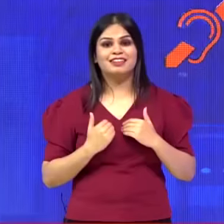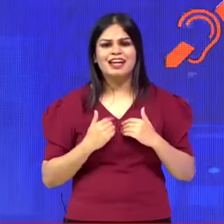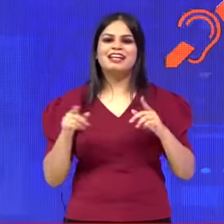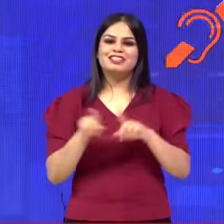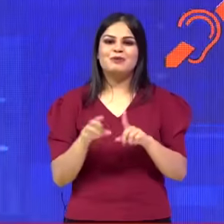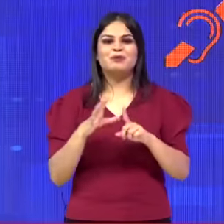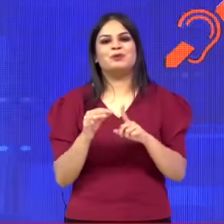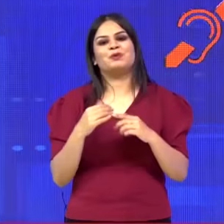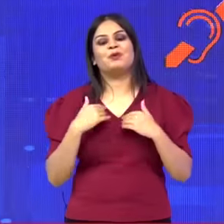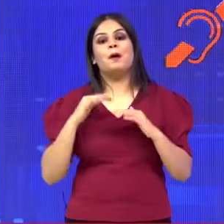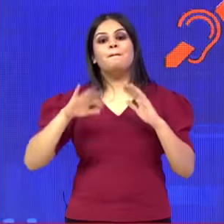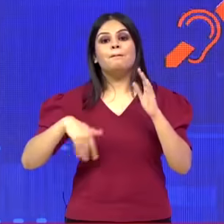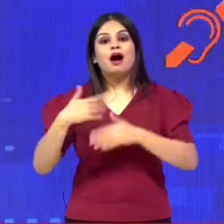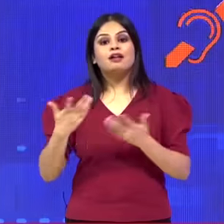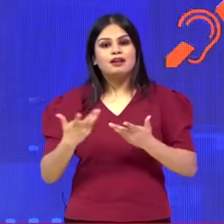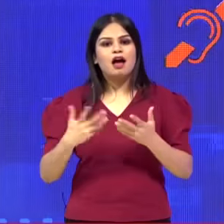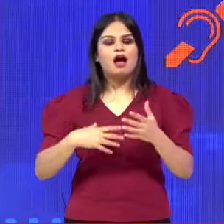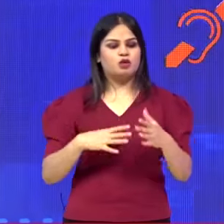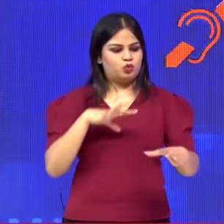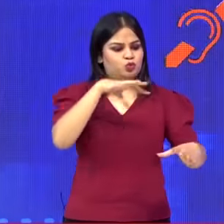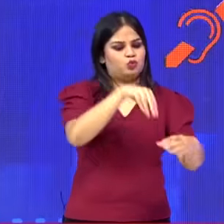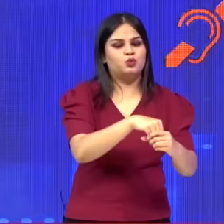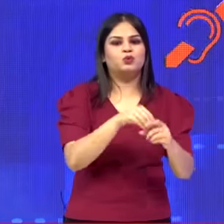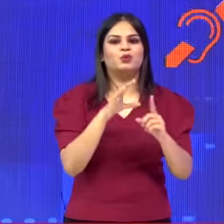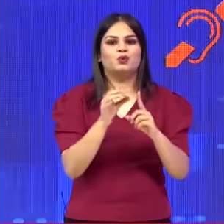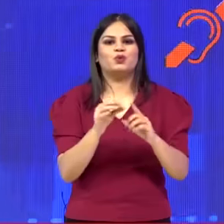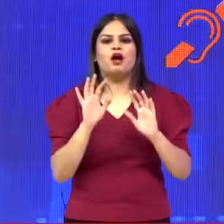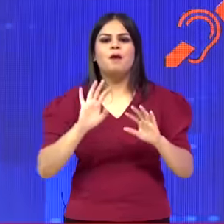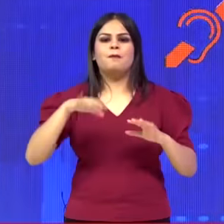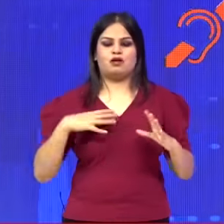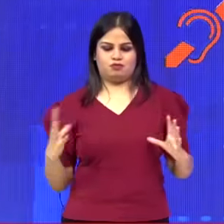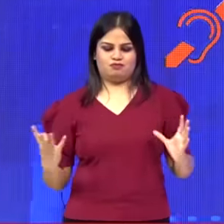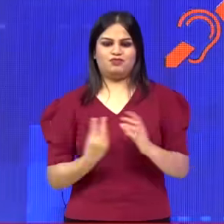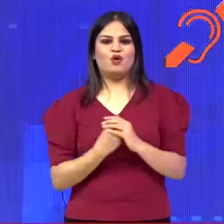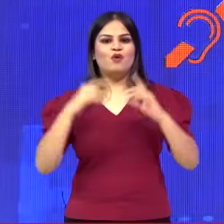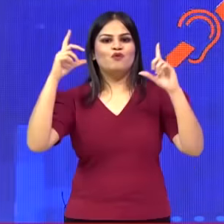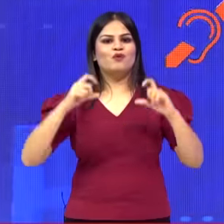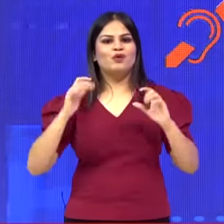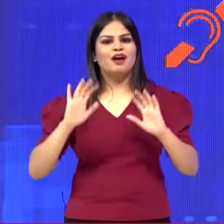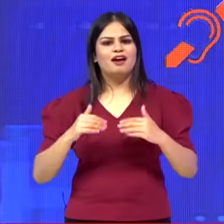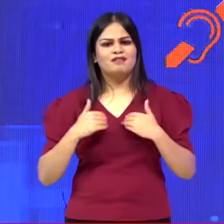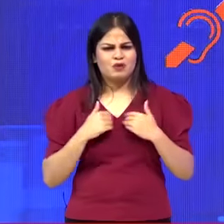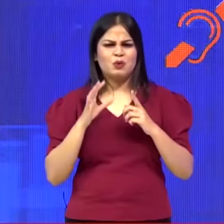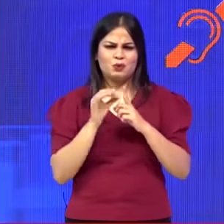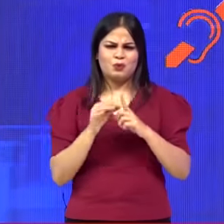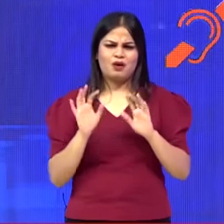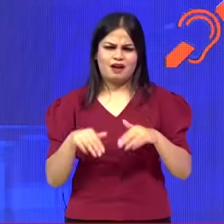do that. Then I also go and into them, or वो भी मेरे साथ पिक्चर ले लेते हैं. तो I do that